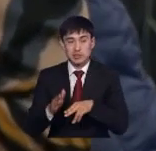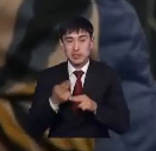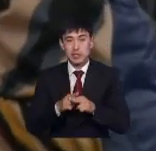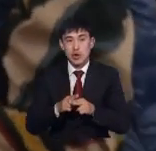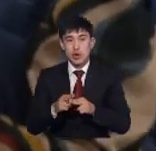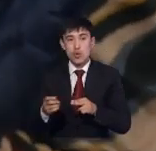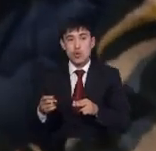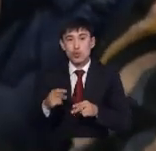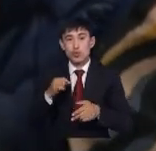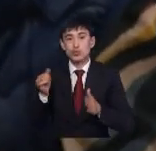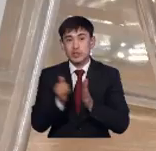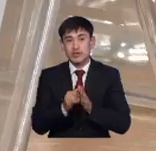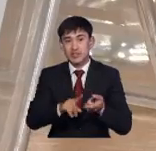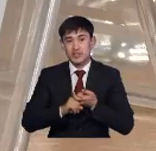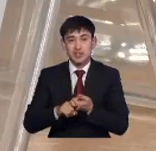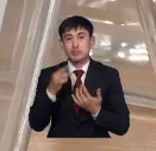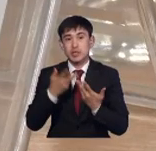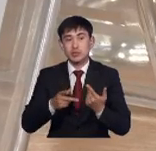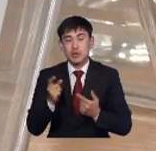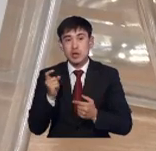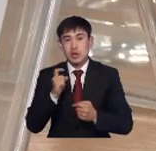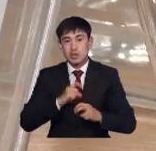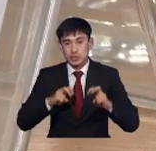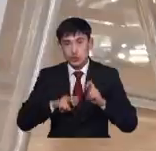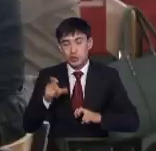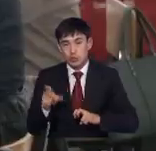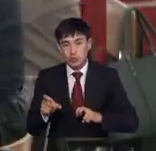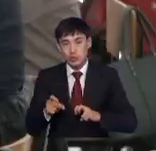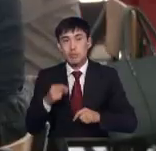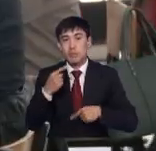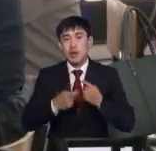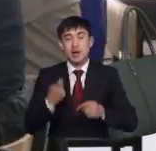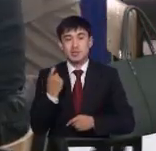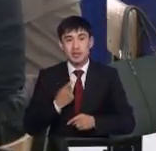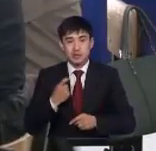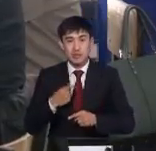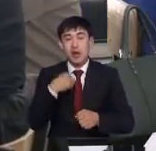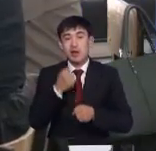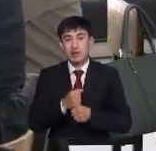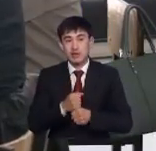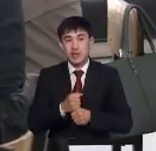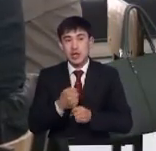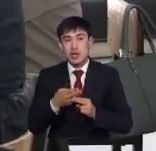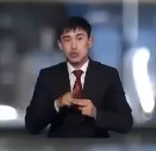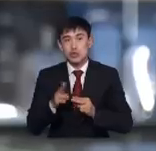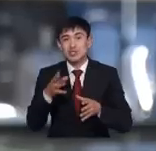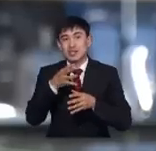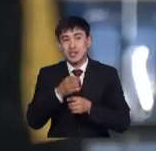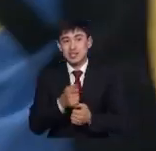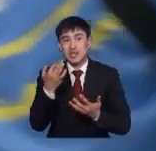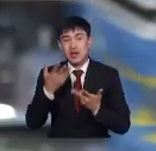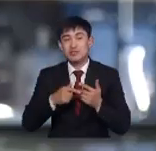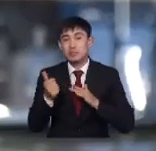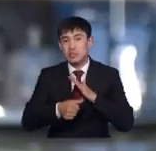установление непрерывной связи между соискателями и потенциальными работодателями и главное как оказалось сокращение